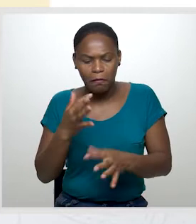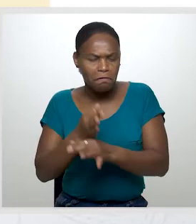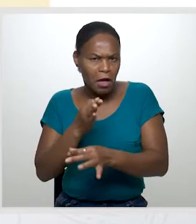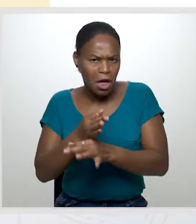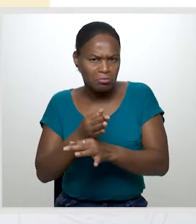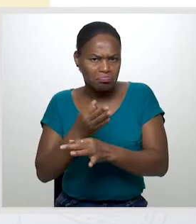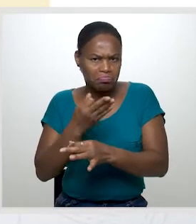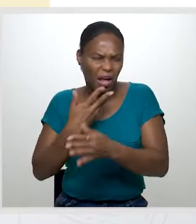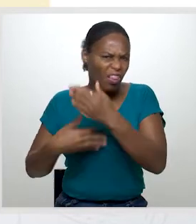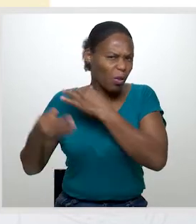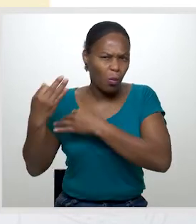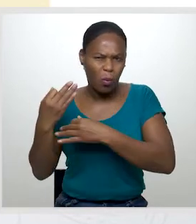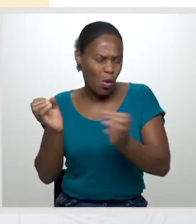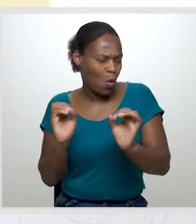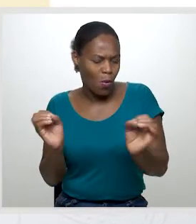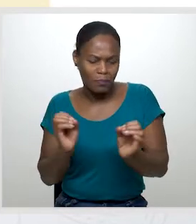Non, tu as raison.